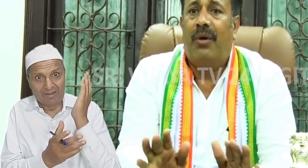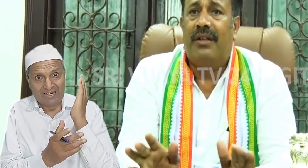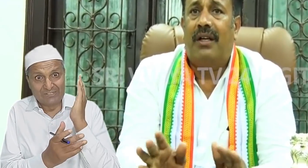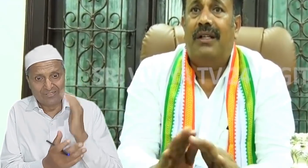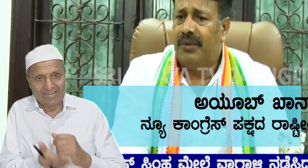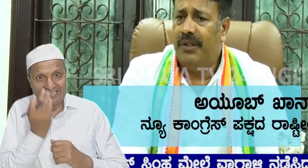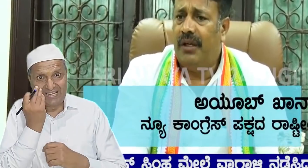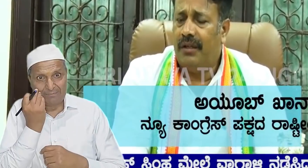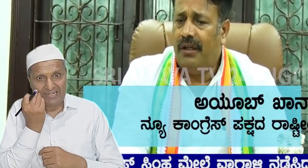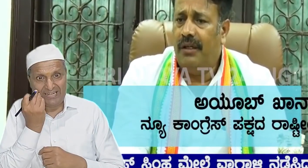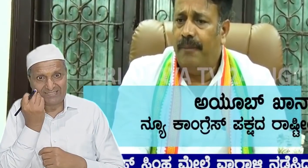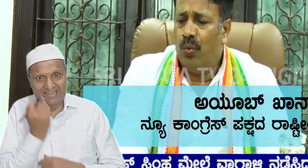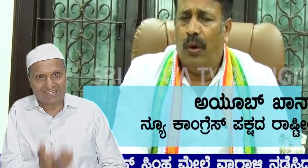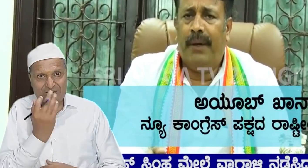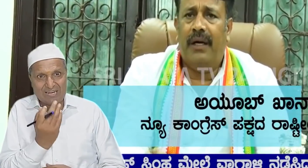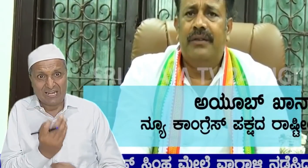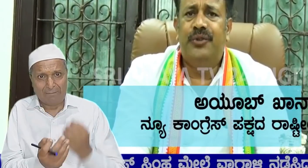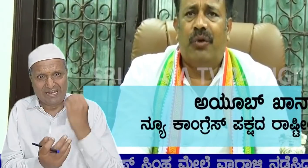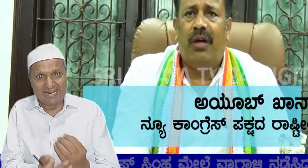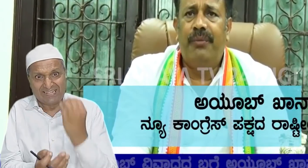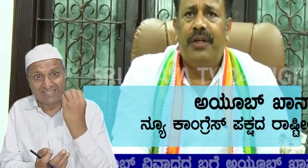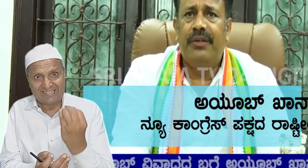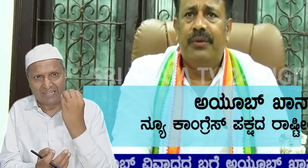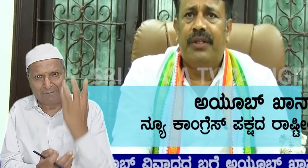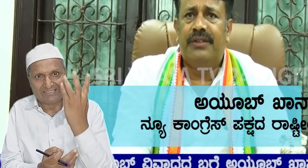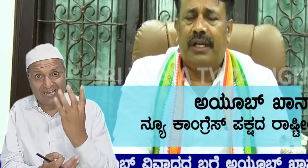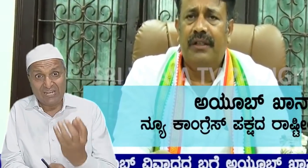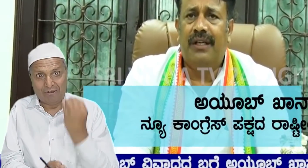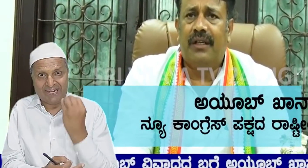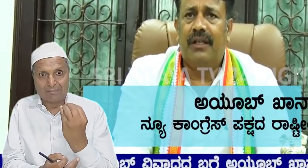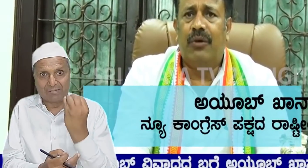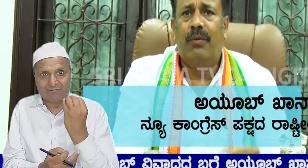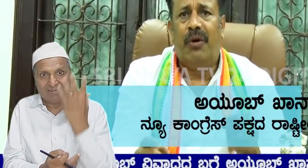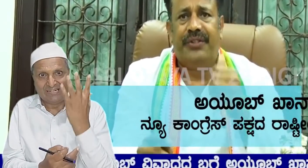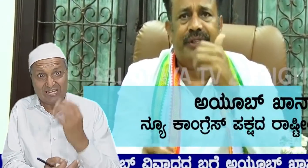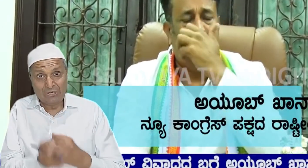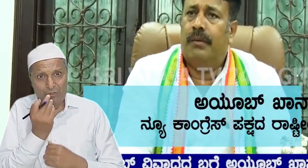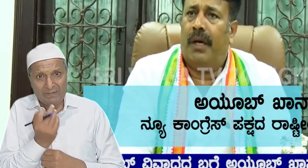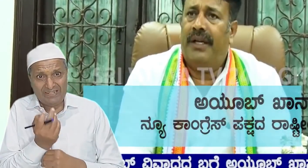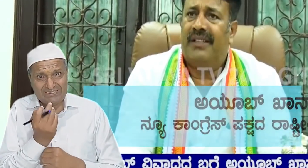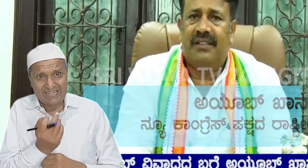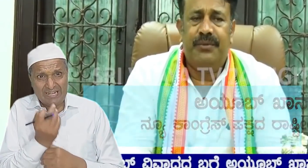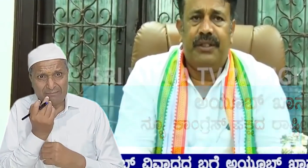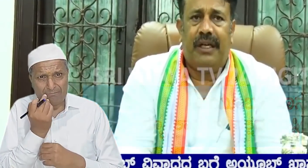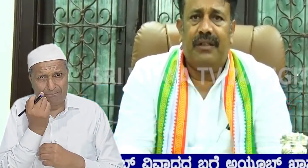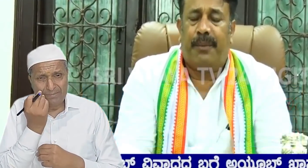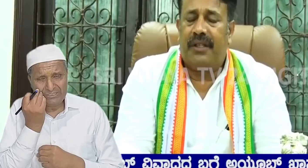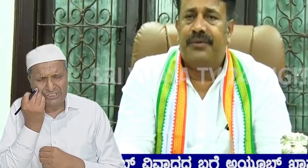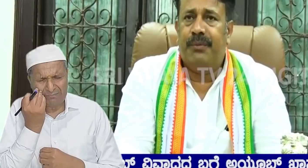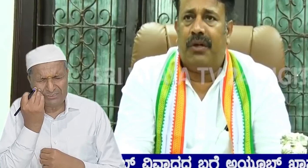जो भगवान है जिन्होंने दिखा दिया 1 महीने 1 साल खड़े होकर बगैर आहार के किस तरह तप किया जाता है और कैसे भगवान बनाता है, उन पर इस तरह की